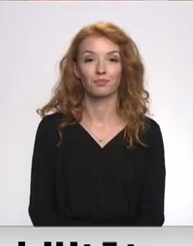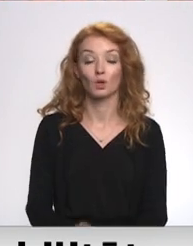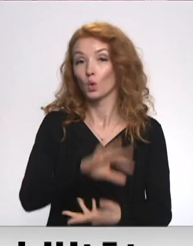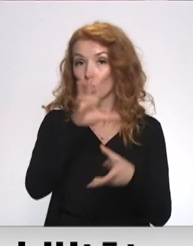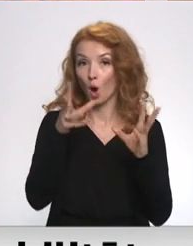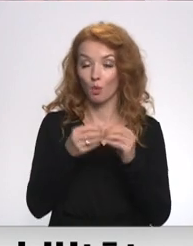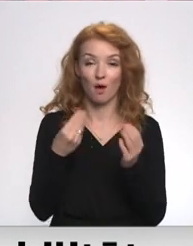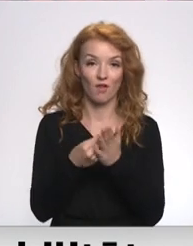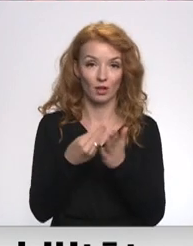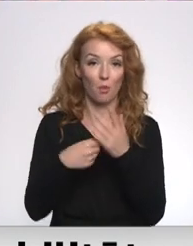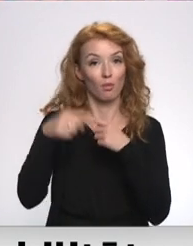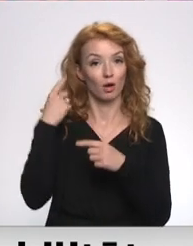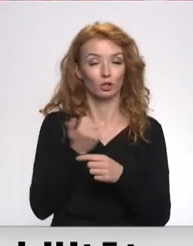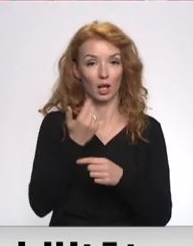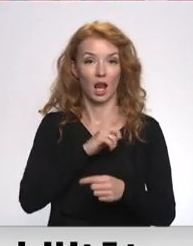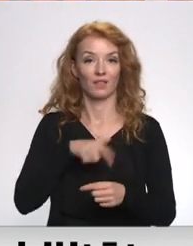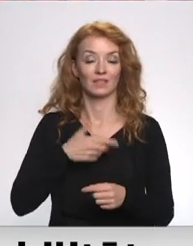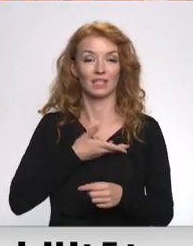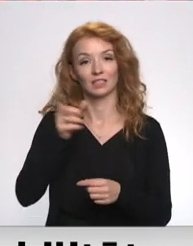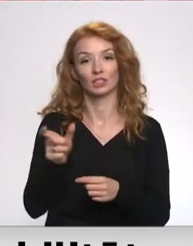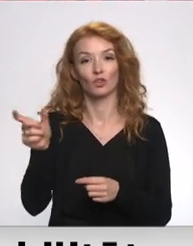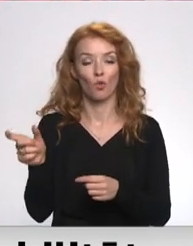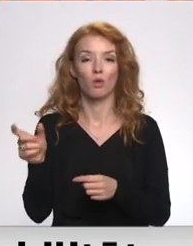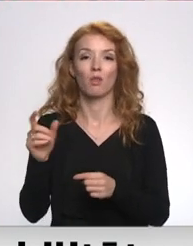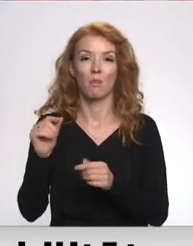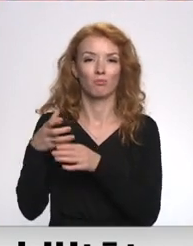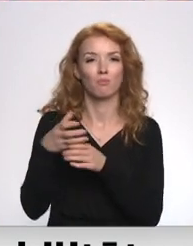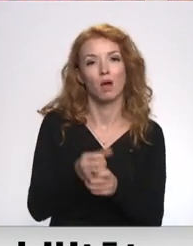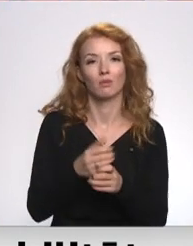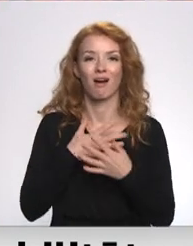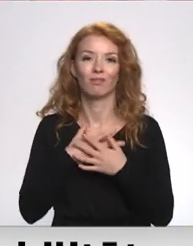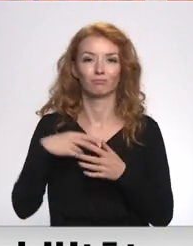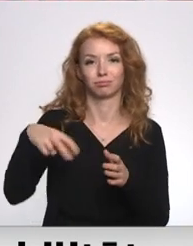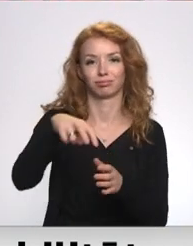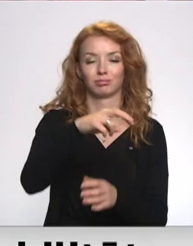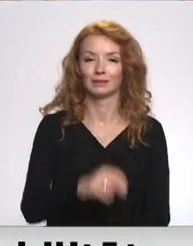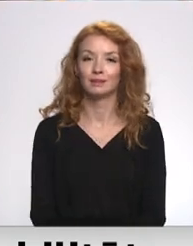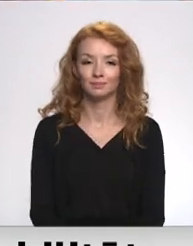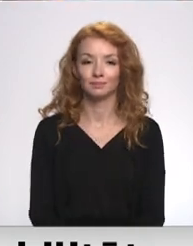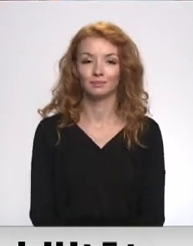Kopumā vērtējot pērn, Latvijas iedzīvotāja mobilitāte sarukusi. Turpina Madara Līcīte.